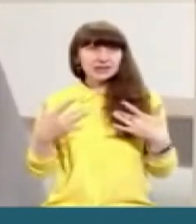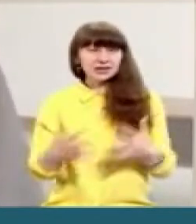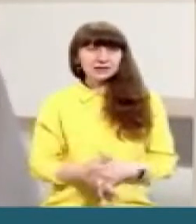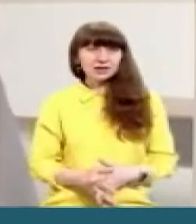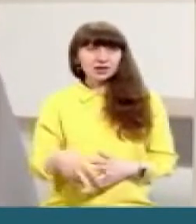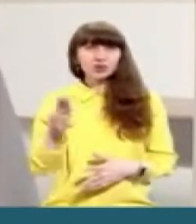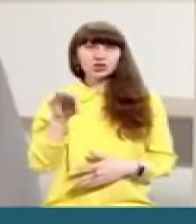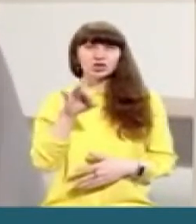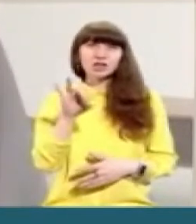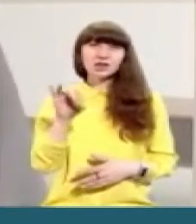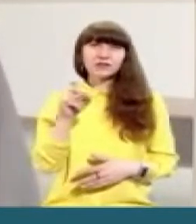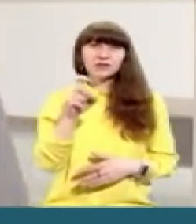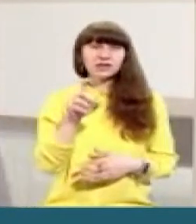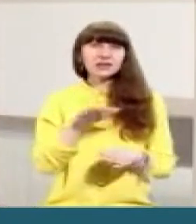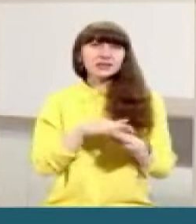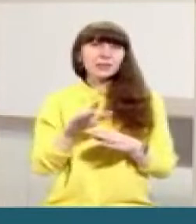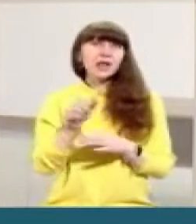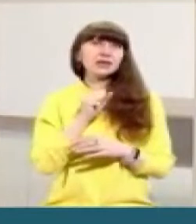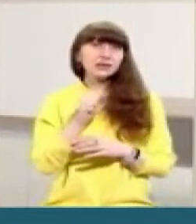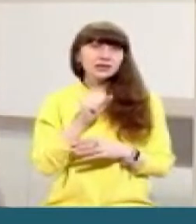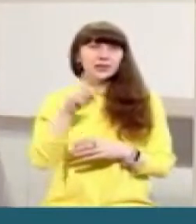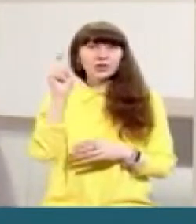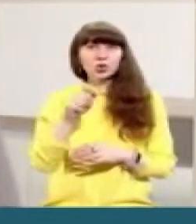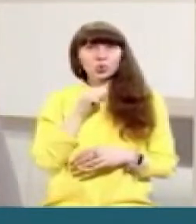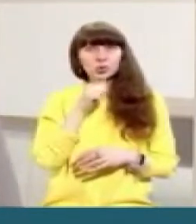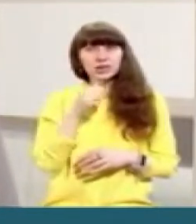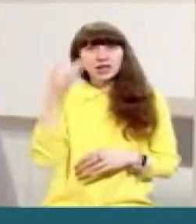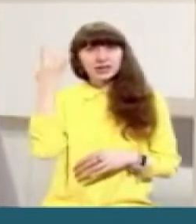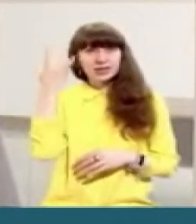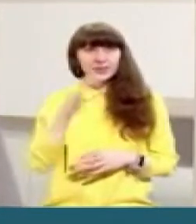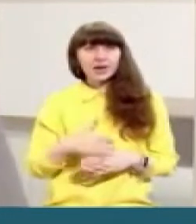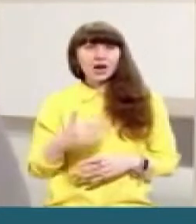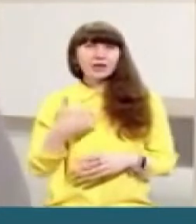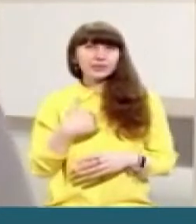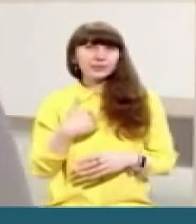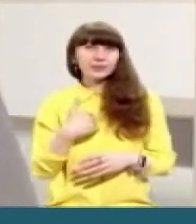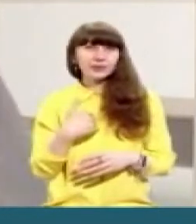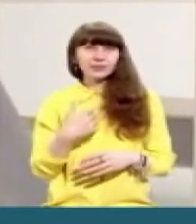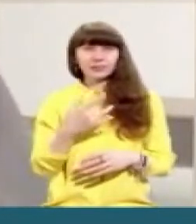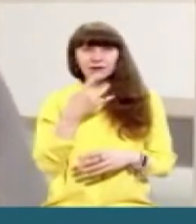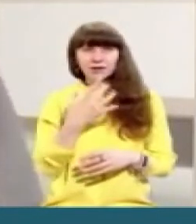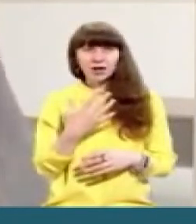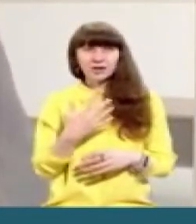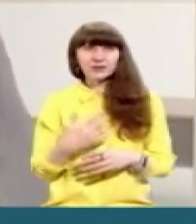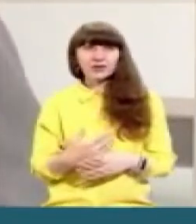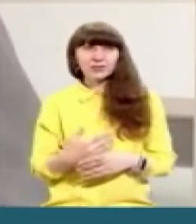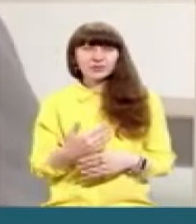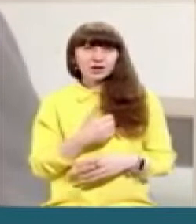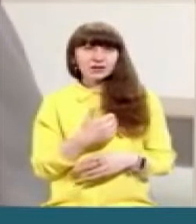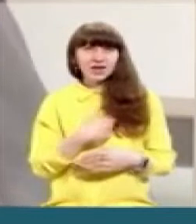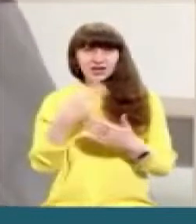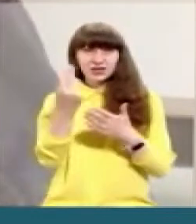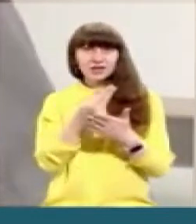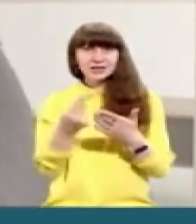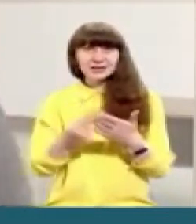джазовые исполнители приезжали в кустанай с америки и вот они меня тогда х вижу то что у меня аж выпуске